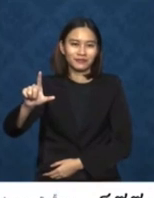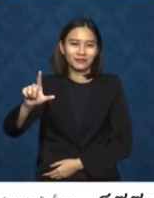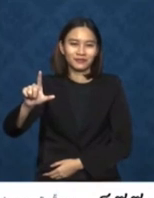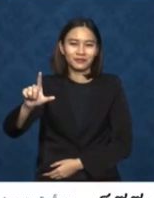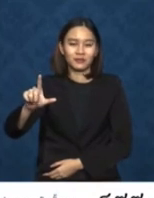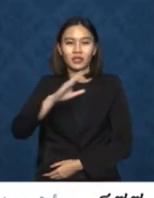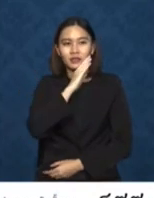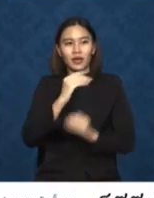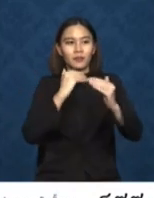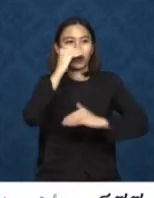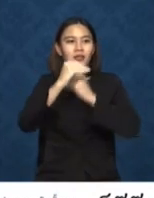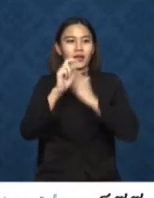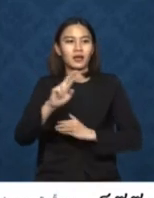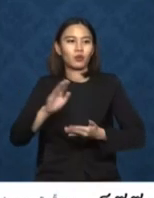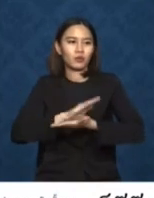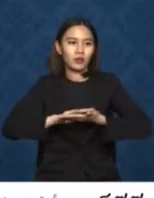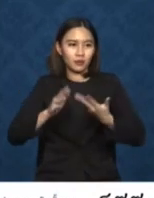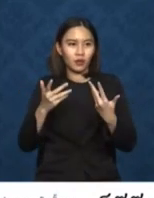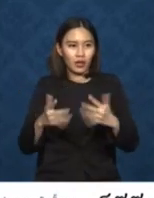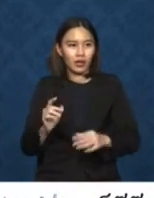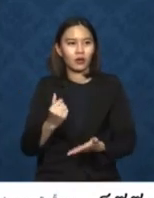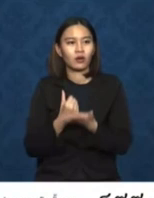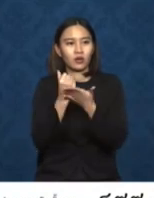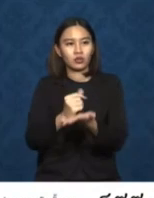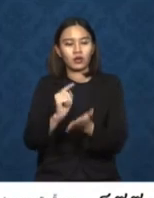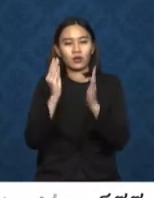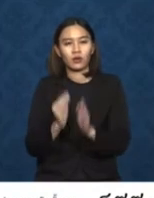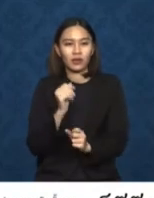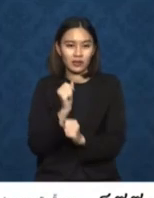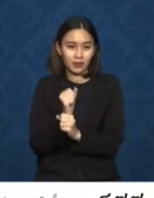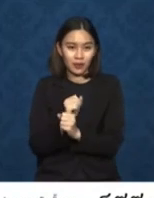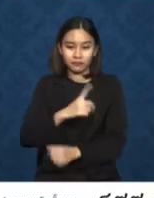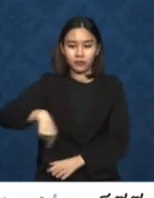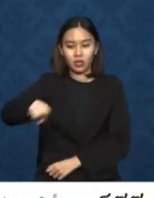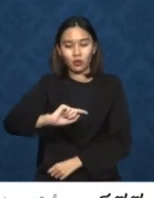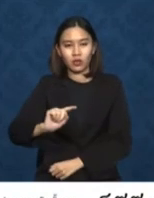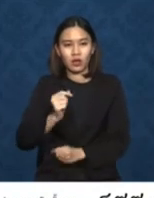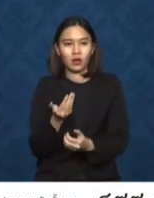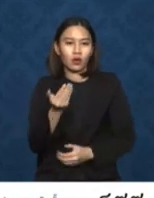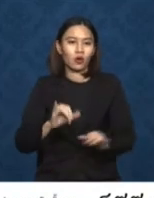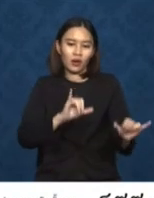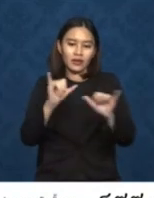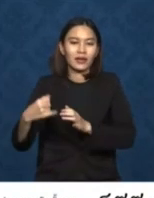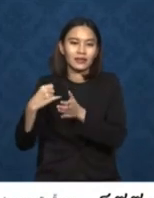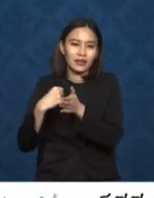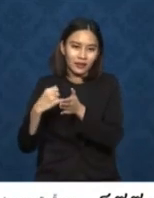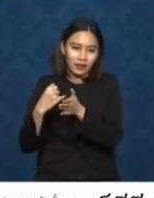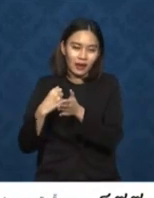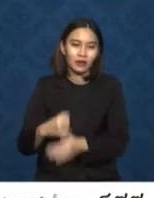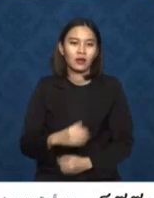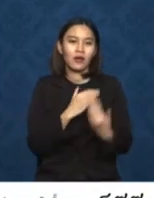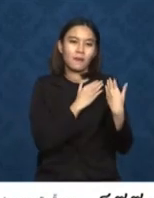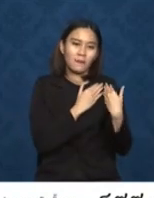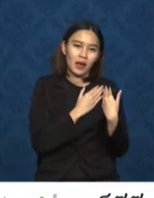ซึงถาพัฒนาระบบเสรจแล้วจะสามารถใหช่วยให้บุคลากรได้ทำเรื่องขอย้ายไดง่ายขึ้นรถ